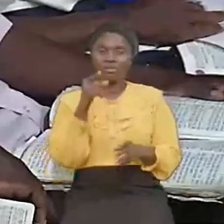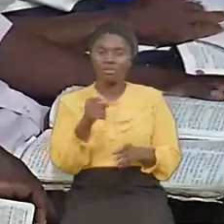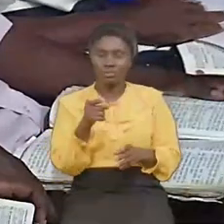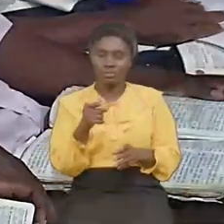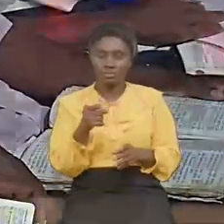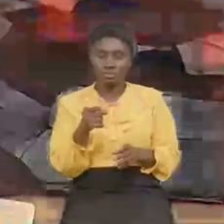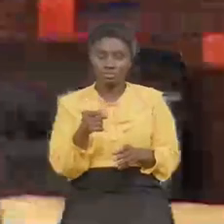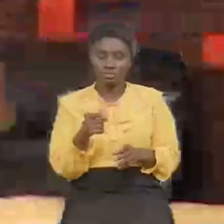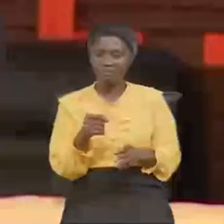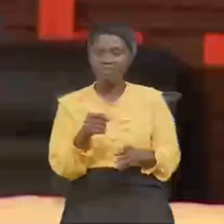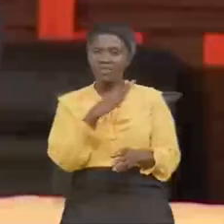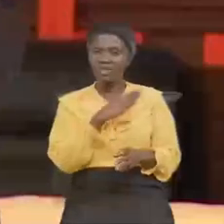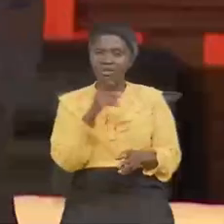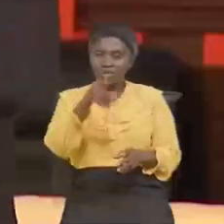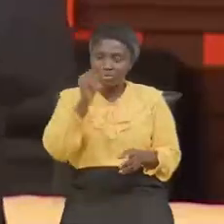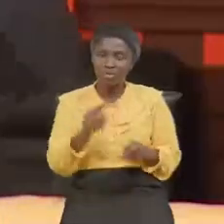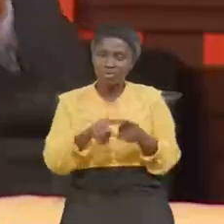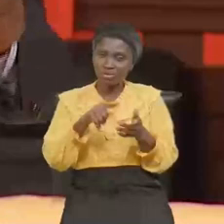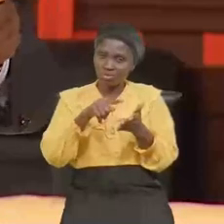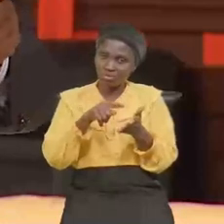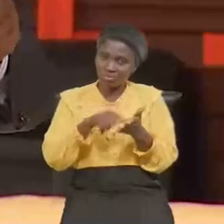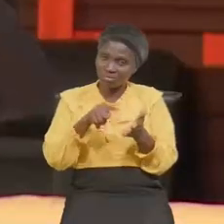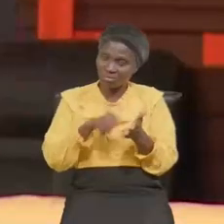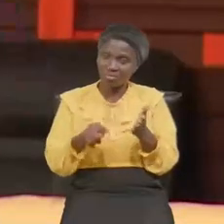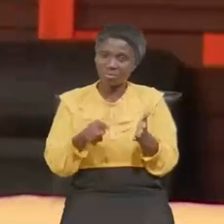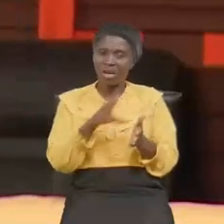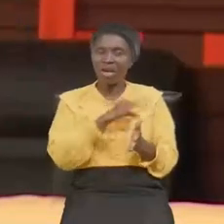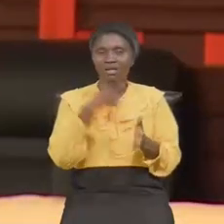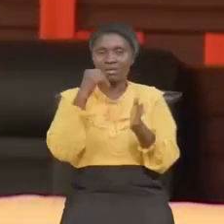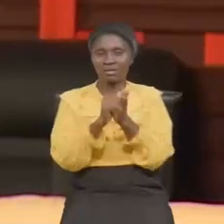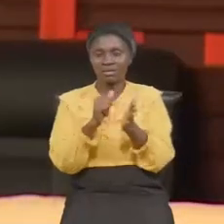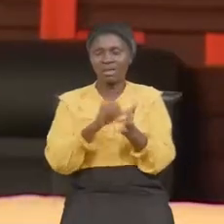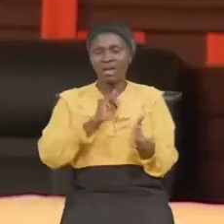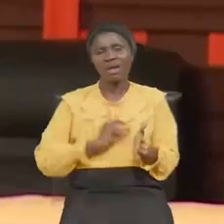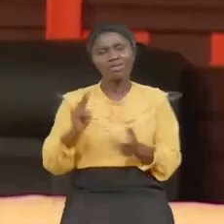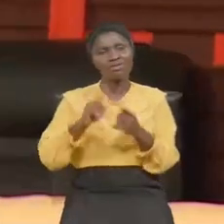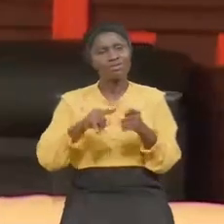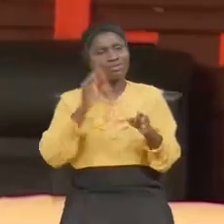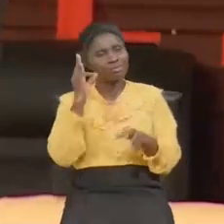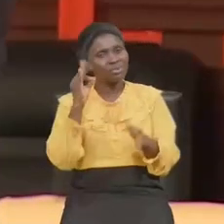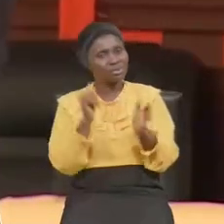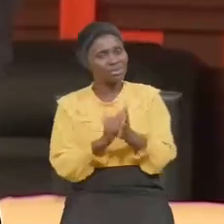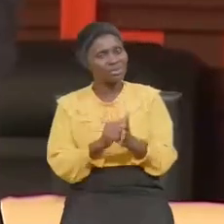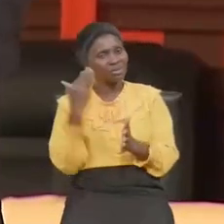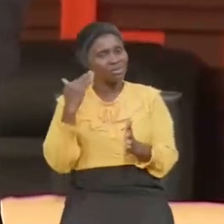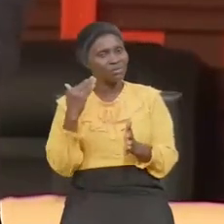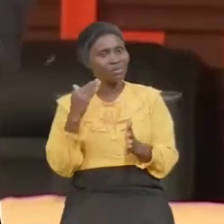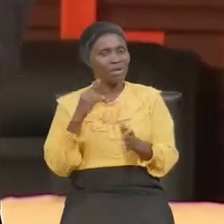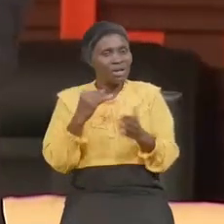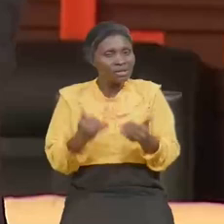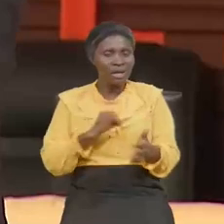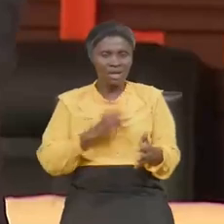la chose honorable de faire, c'est de quitter. Pour dire, ah, je croyais cela avant, je prêchais cela avant. Maintenant, je me vois comme un